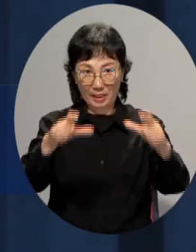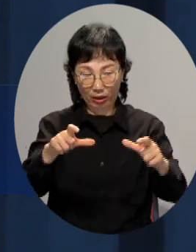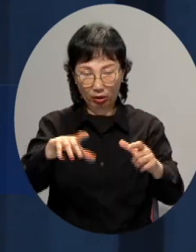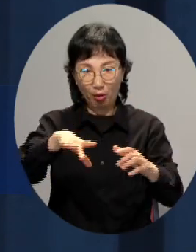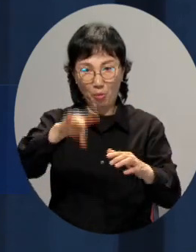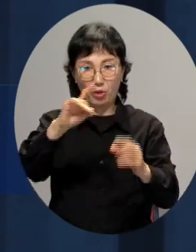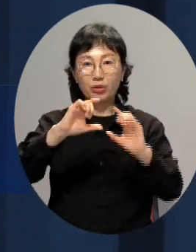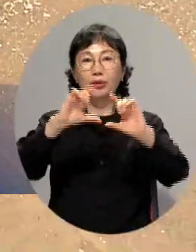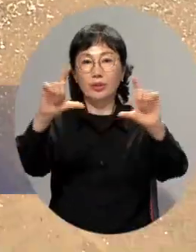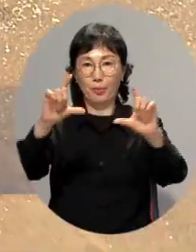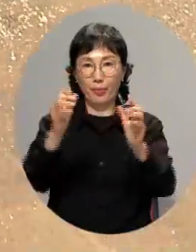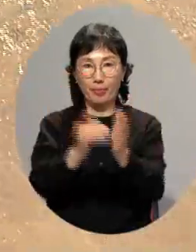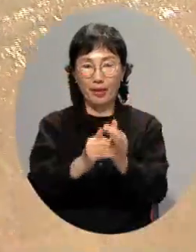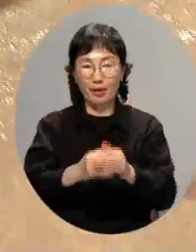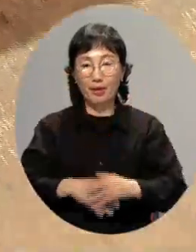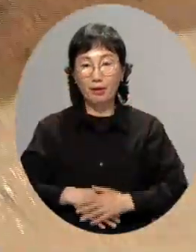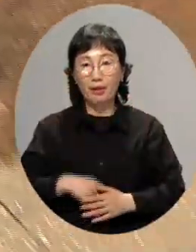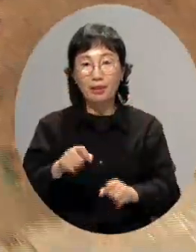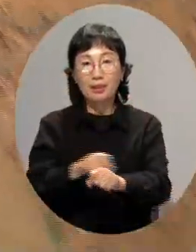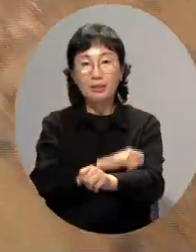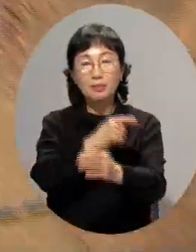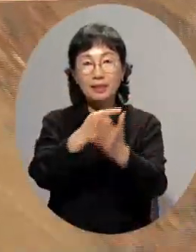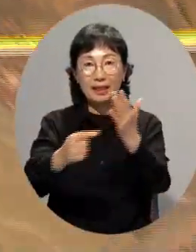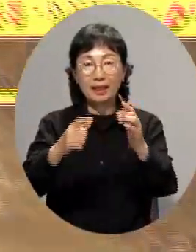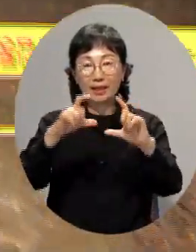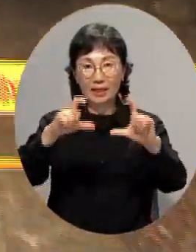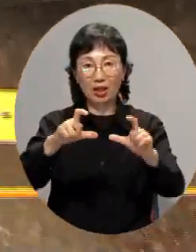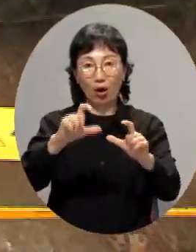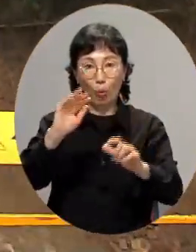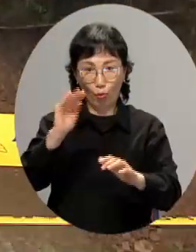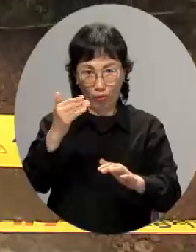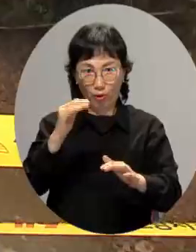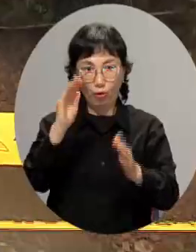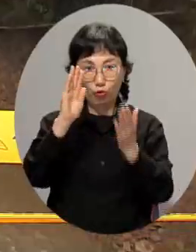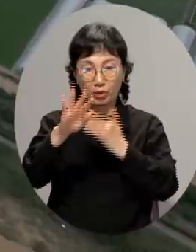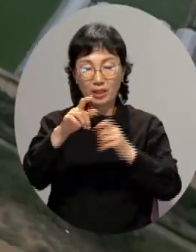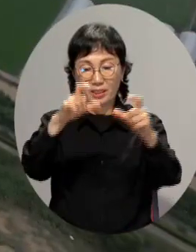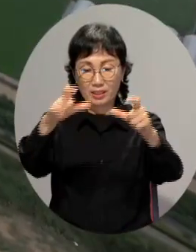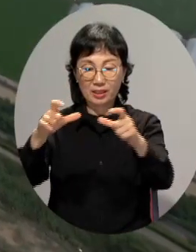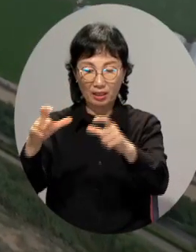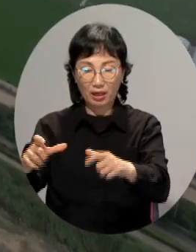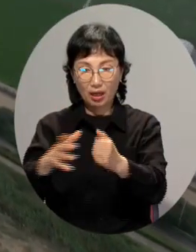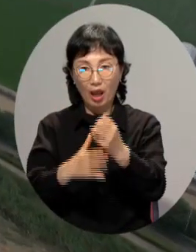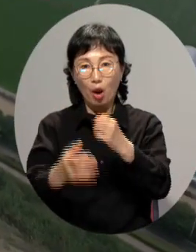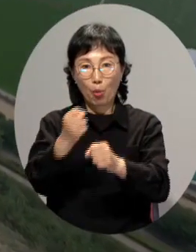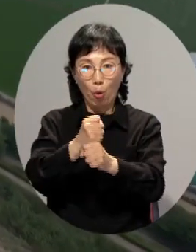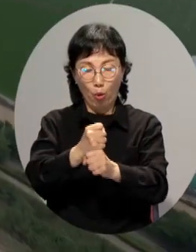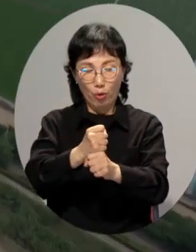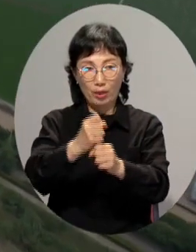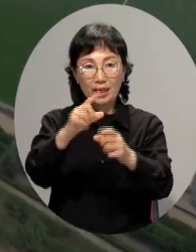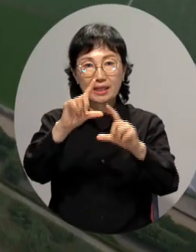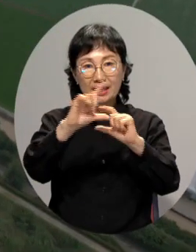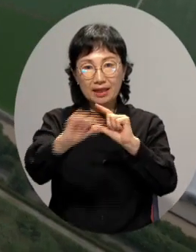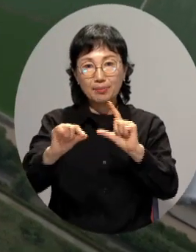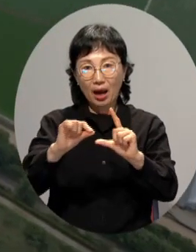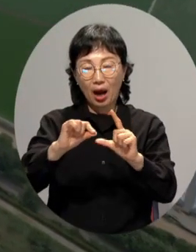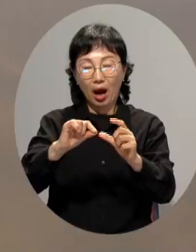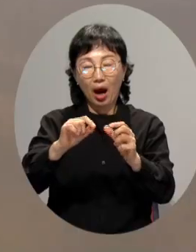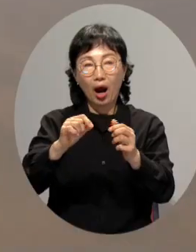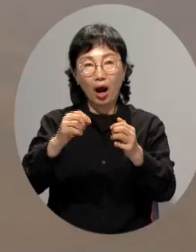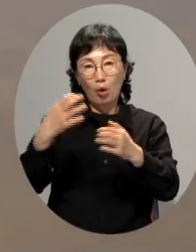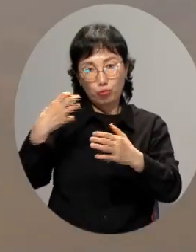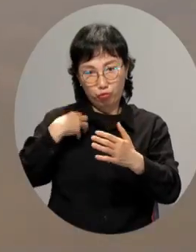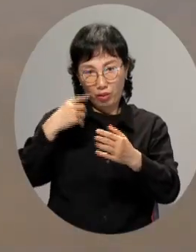우선 선포했습니다. 특별재난지역이 되면서 이들 지역의 복구비 중 지방비 분담분에